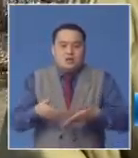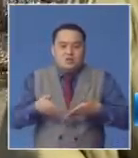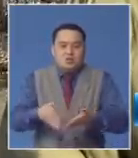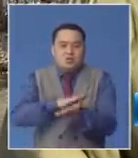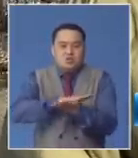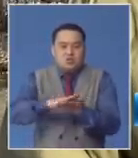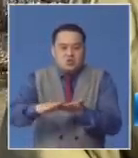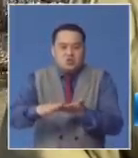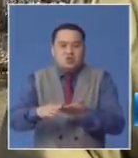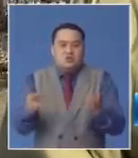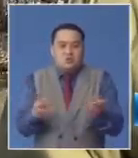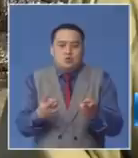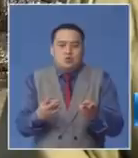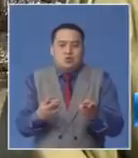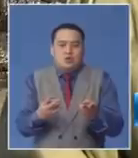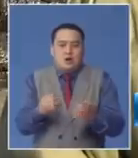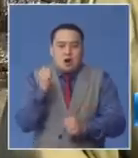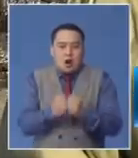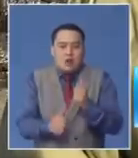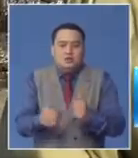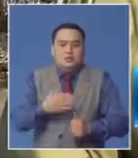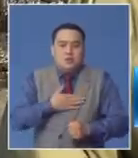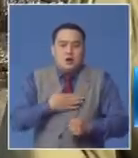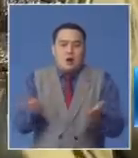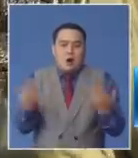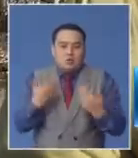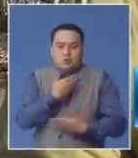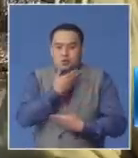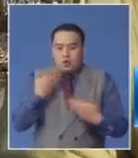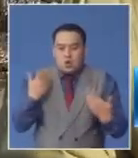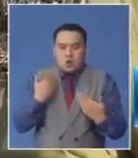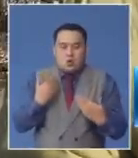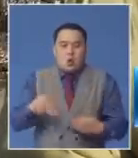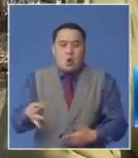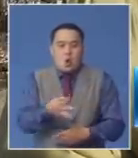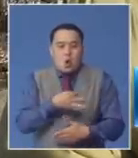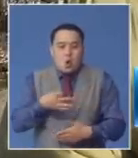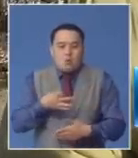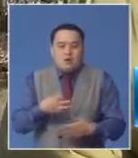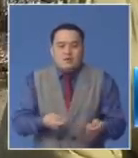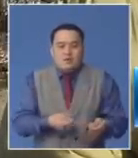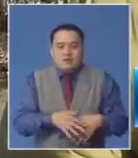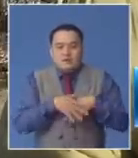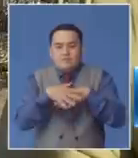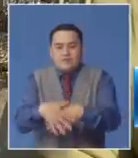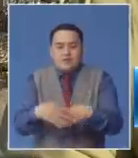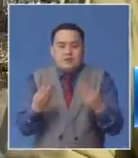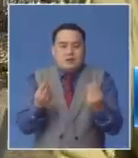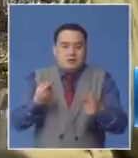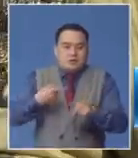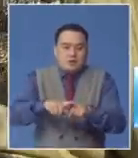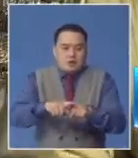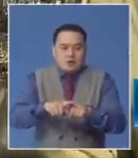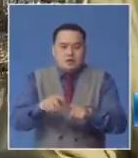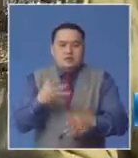читов чистим у с того дня каждому не отдыхаем уже вчера согласно подходу надо выделить техника света со